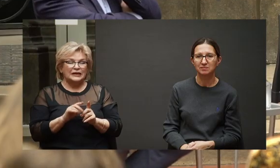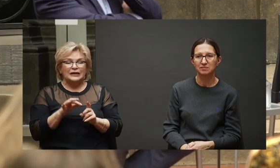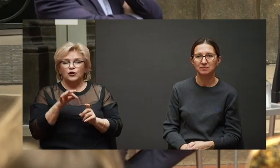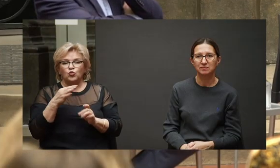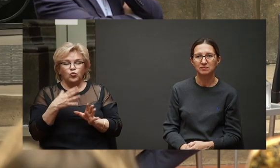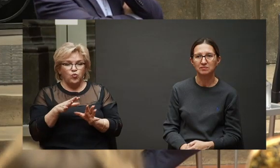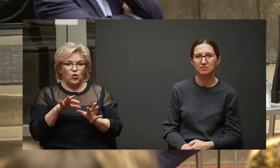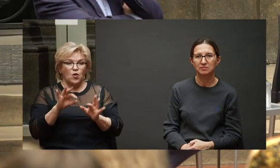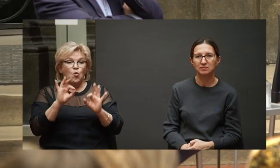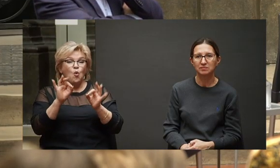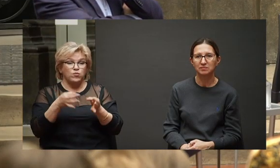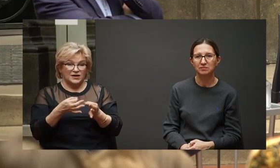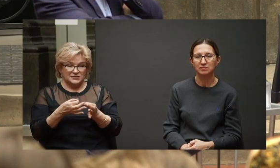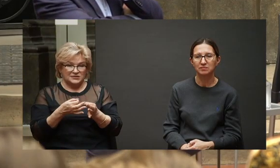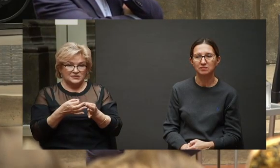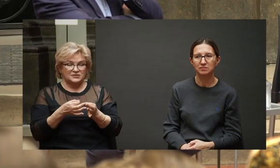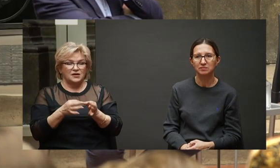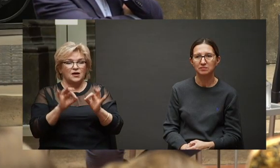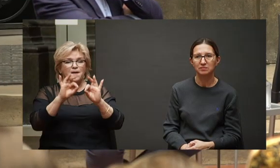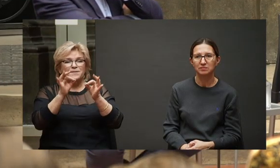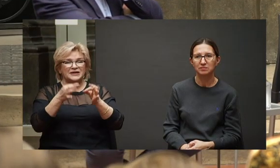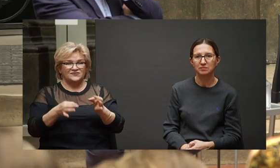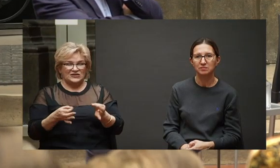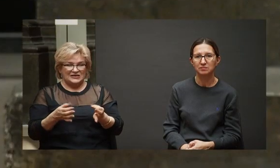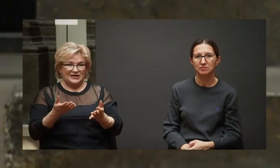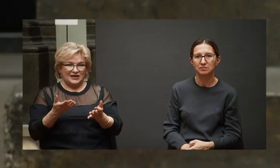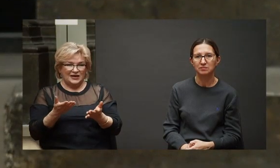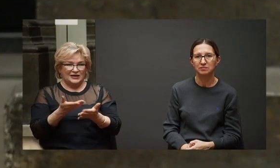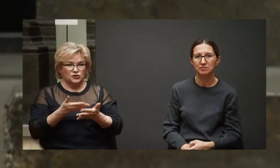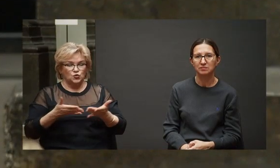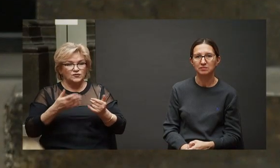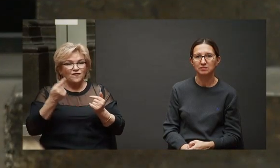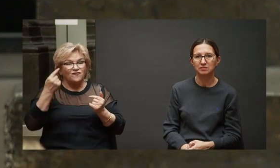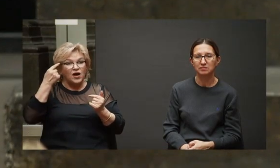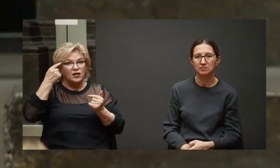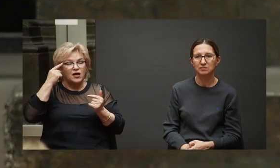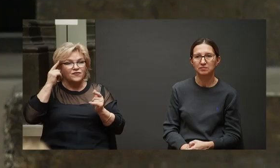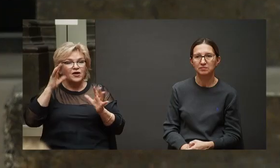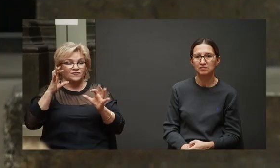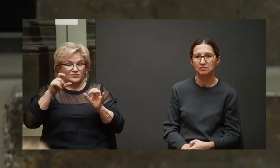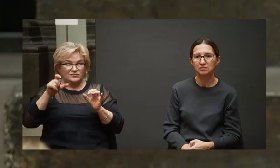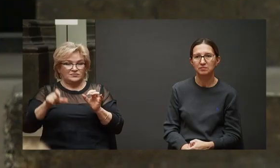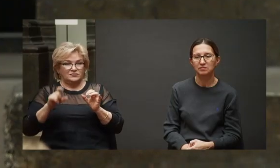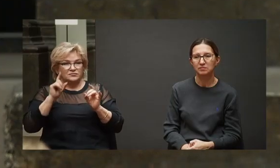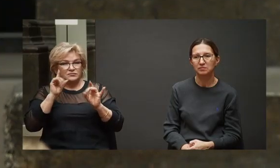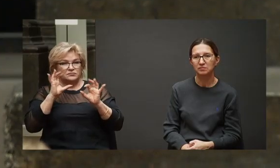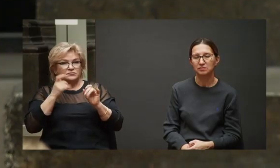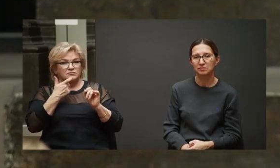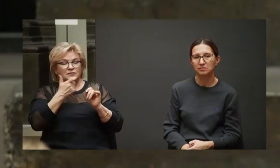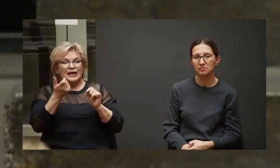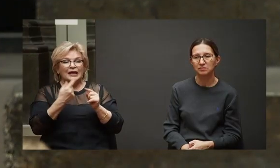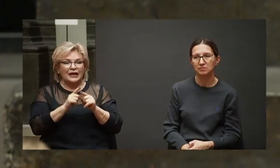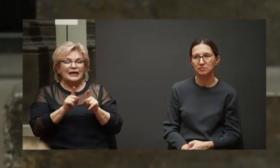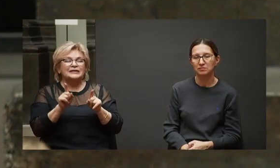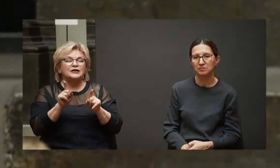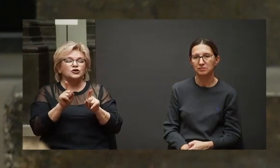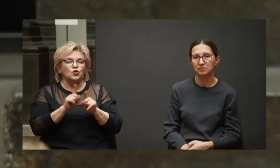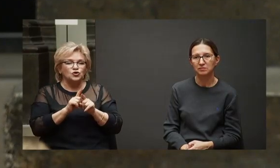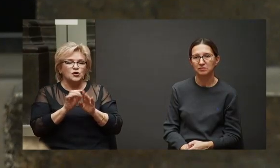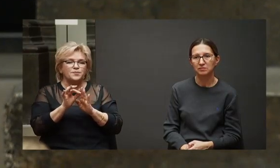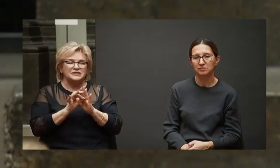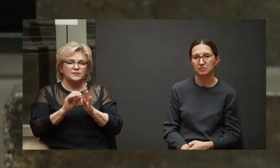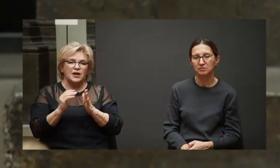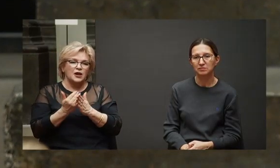любой образ произведения искусства в голове воспринимающего – это тоже